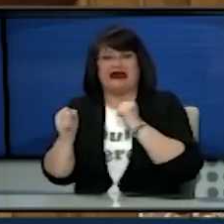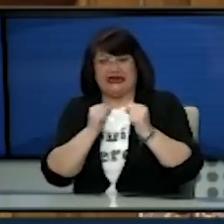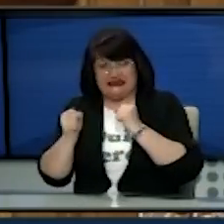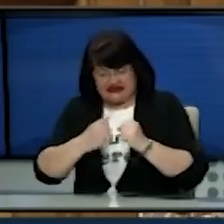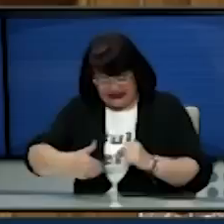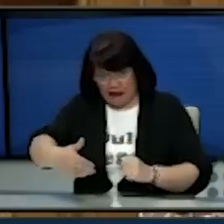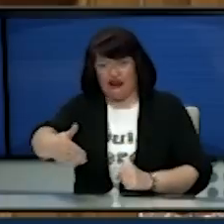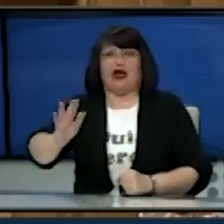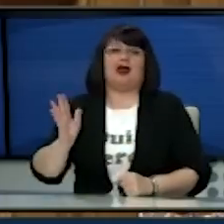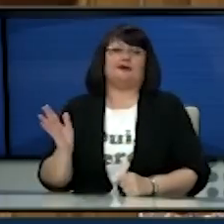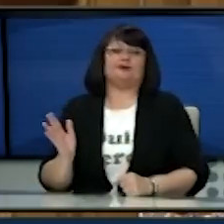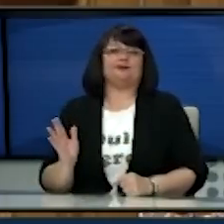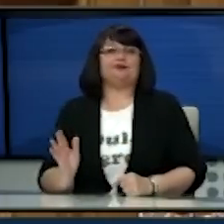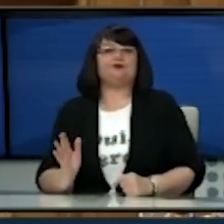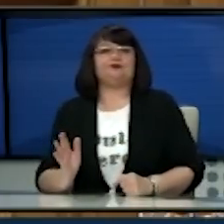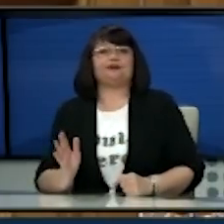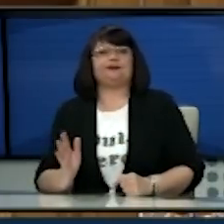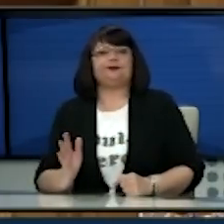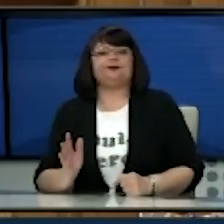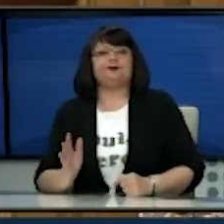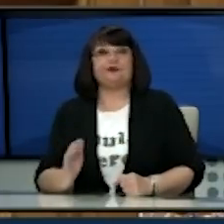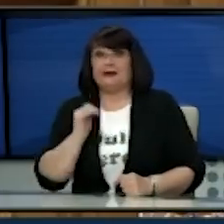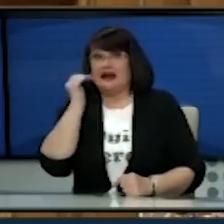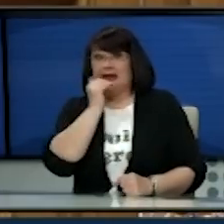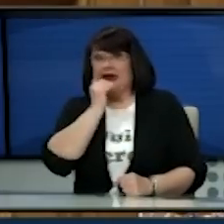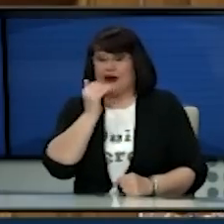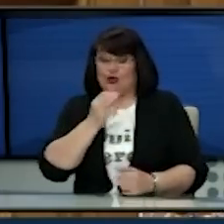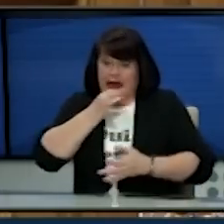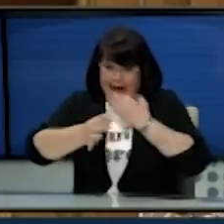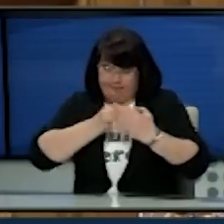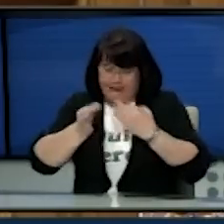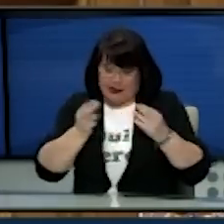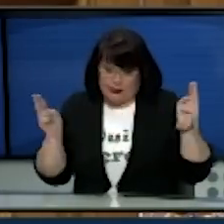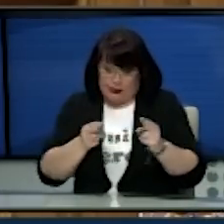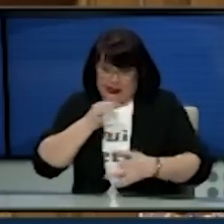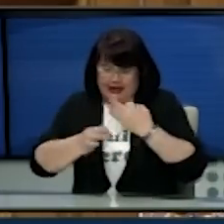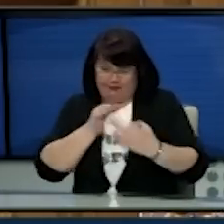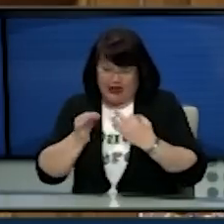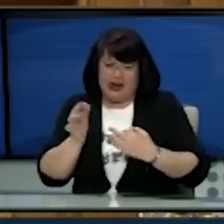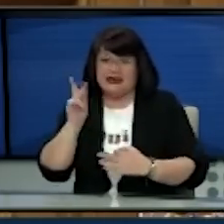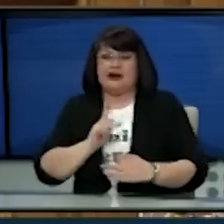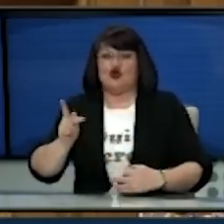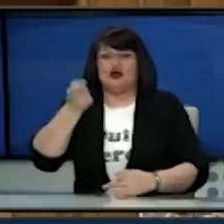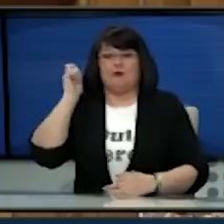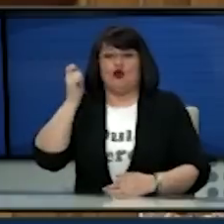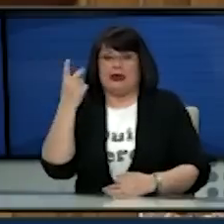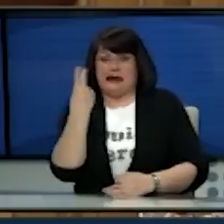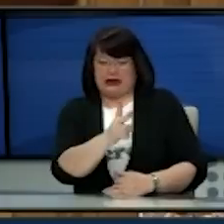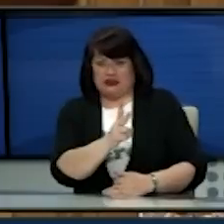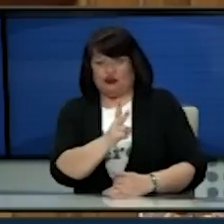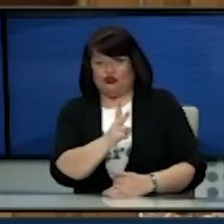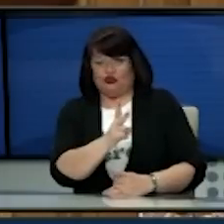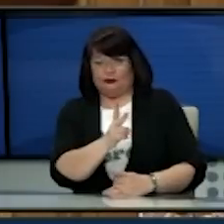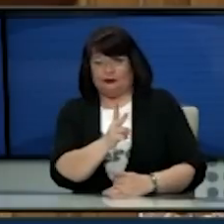πυλών είναι σε εξέλιξη. Αν αυτή που σύντομα περιέγραψα ήταν η περιβόητη κοινωνική πολιτική σας, για την